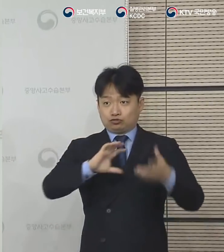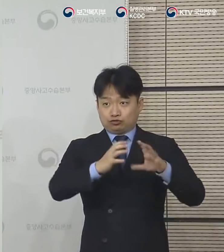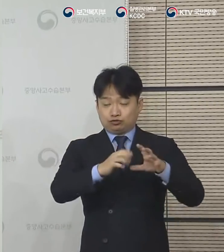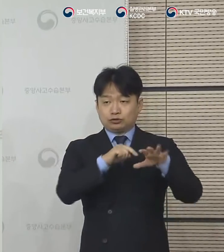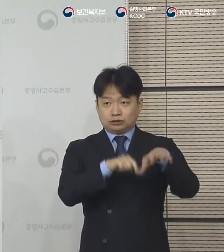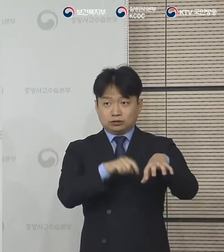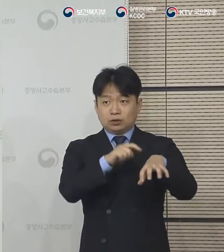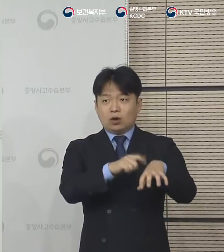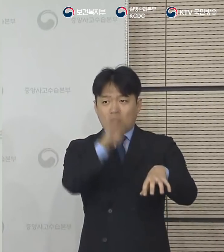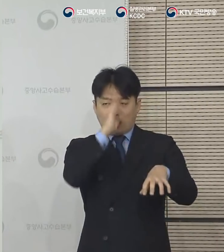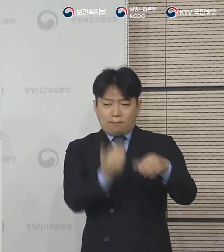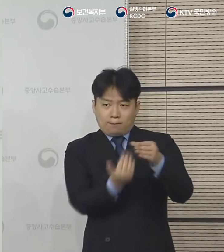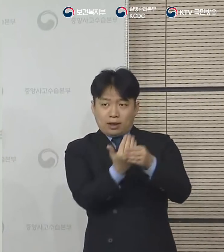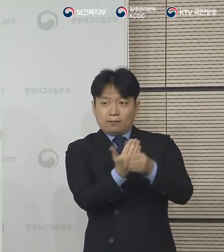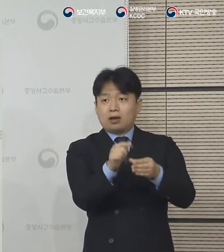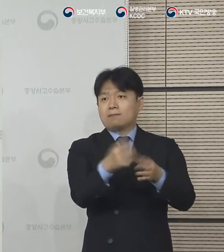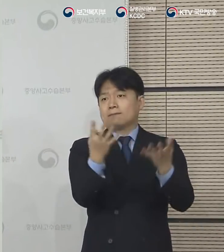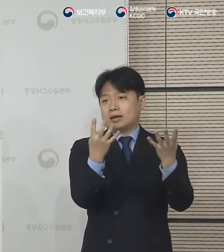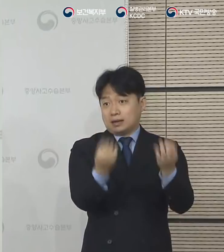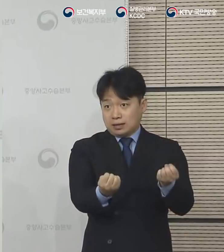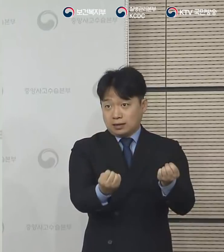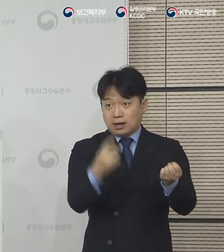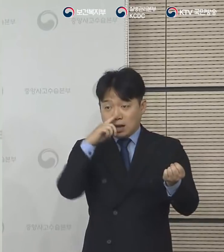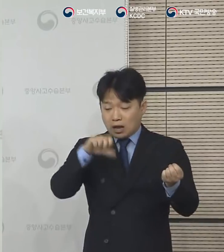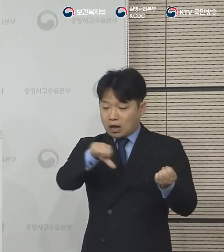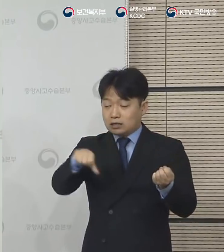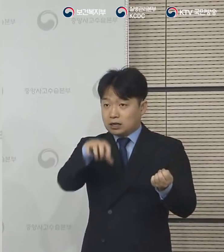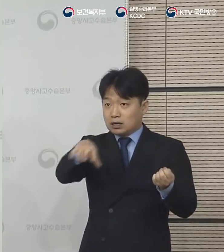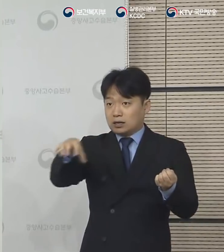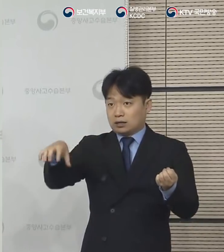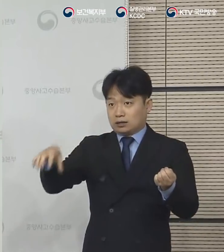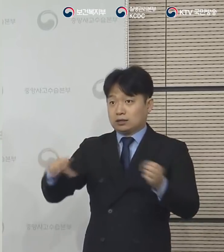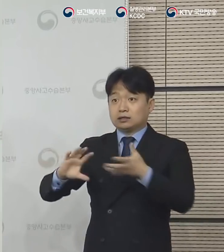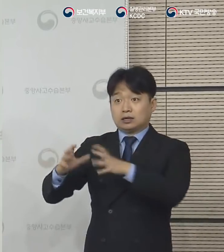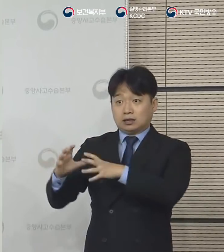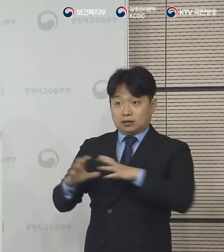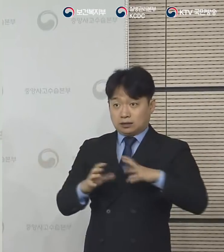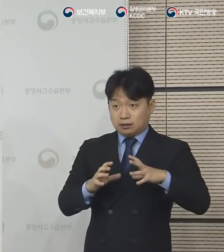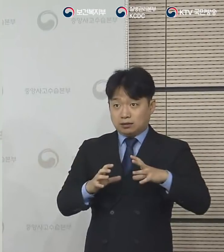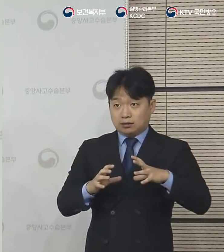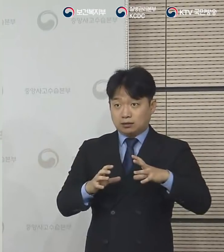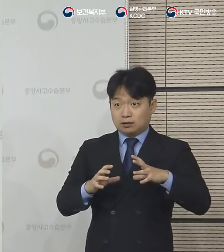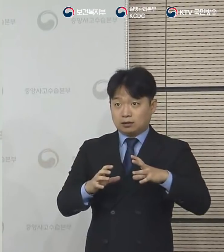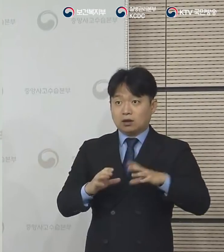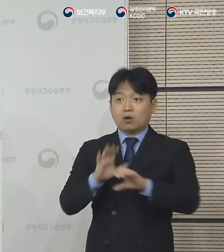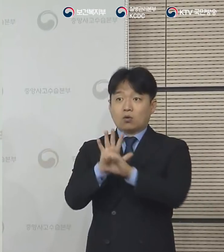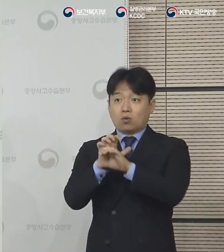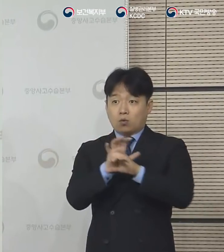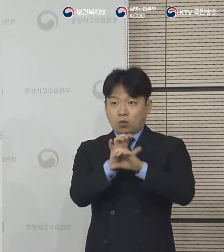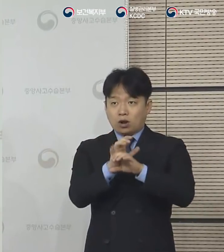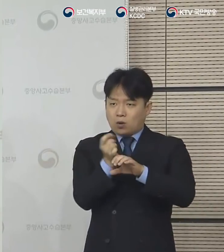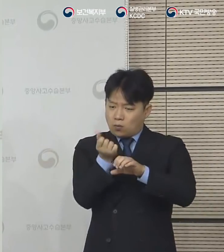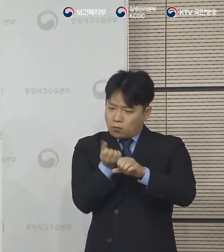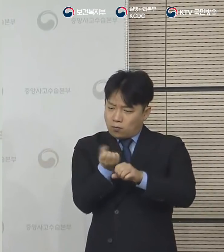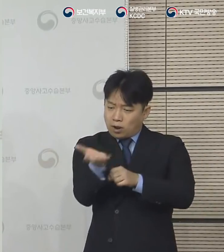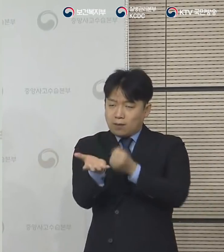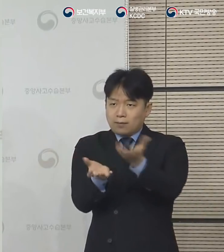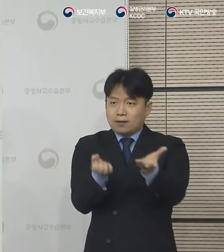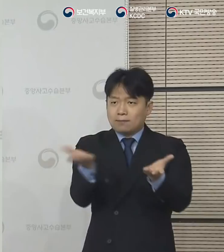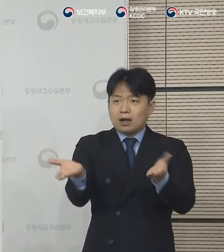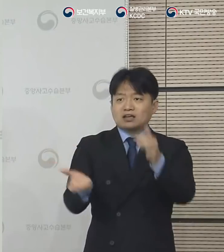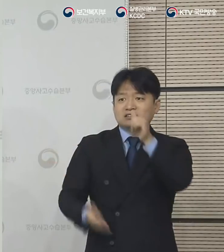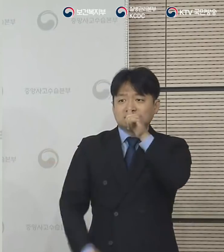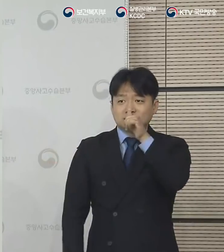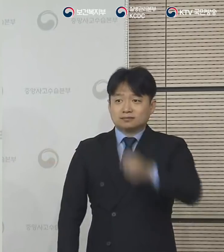많은 환자가 발생하고 있고 아시아의 여러 국가 또는 지역으로 코로나19가 확산되는 양상을 보이고